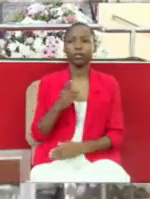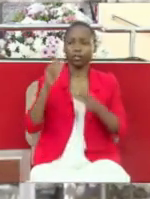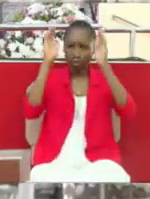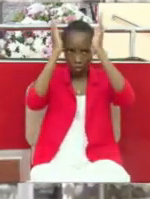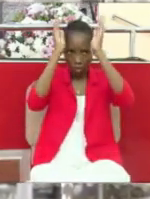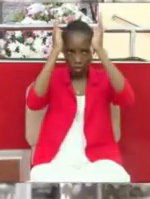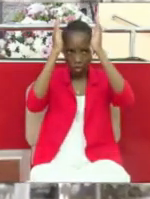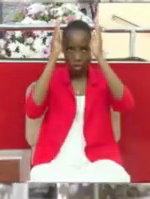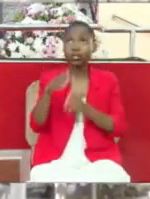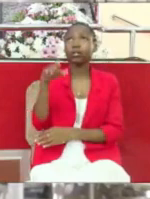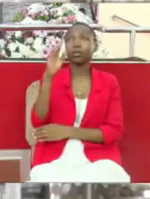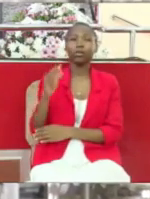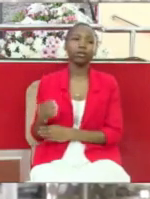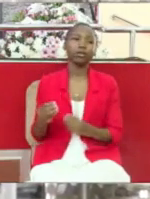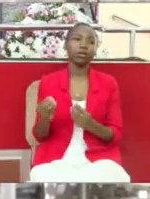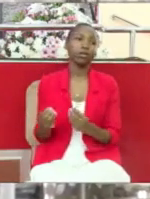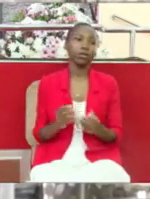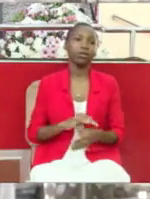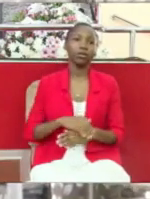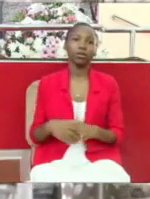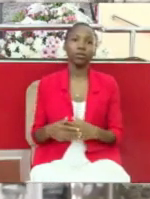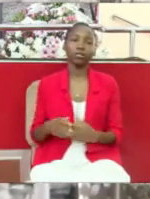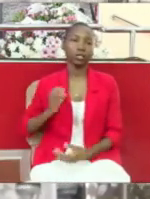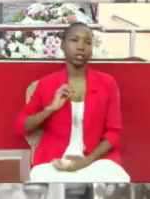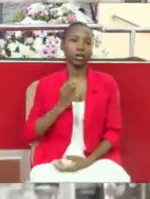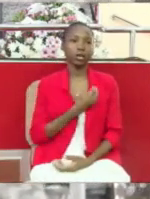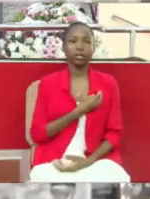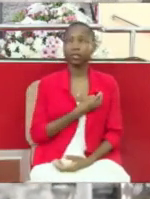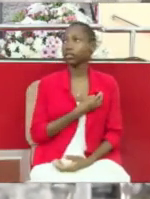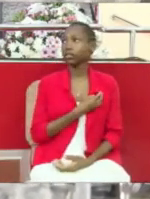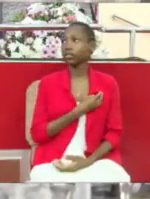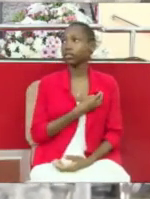punda ili Bwana. Because the Lord wants to use us. Kwa sababu Bwana anataka tutumie. But our will